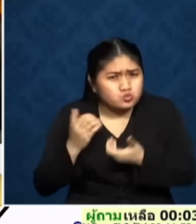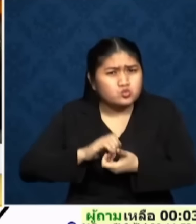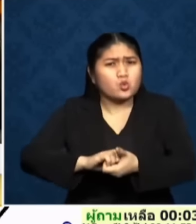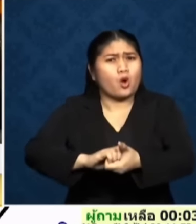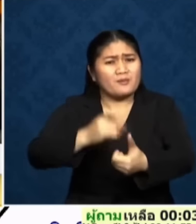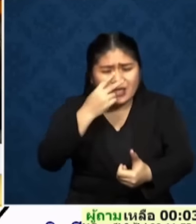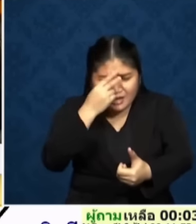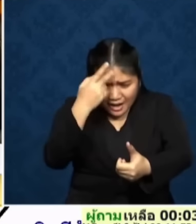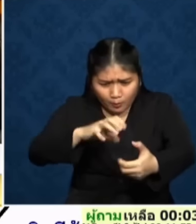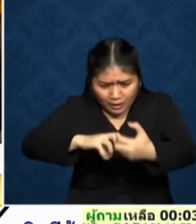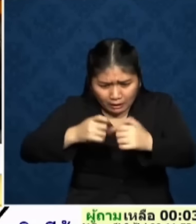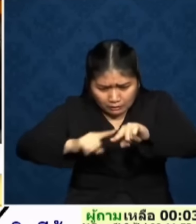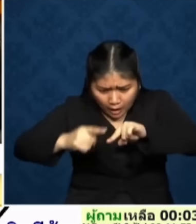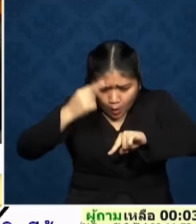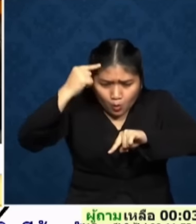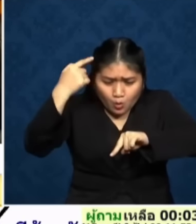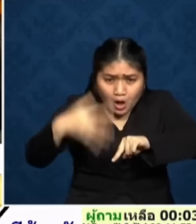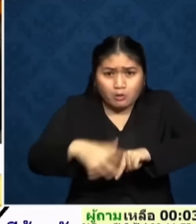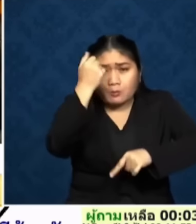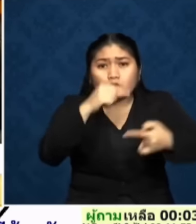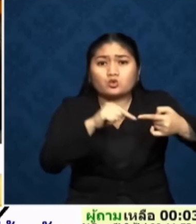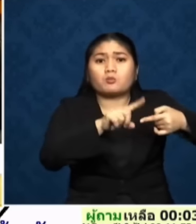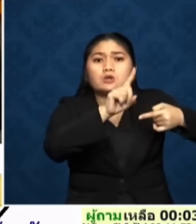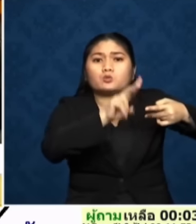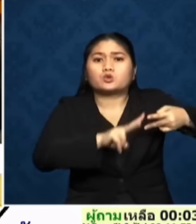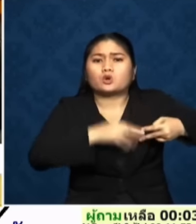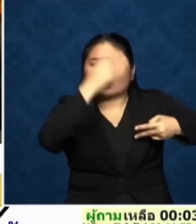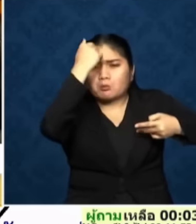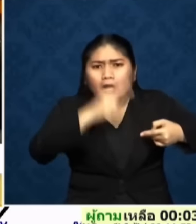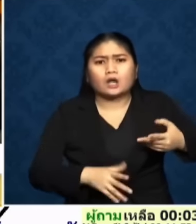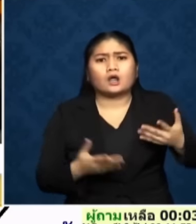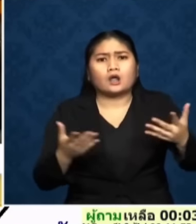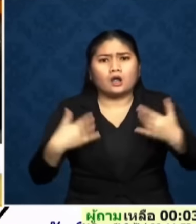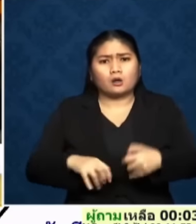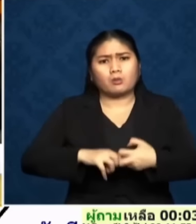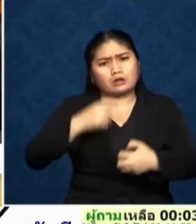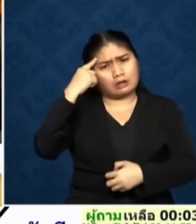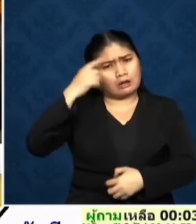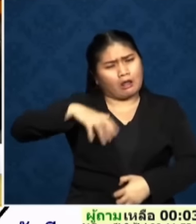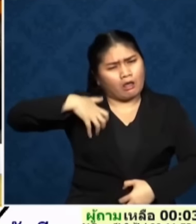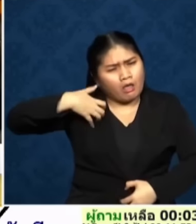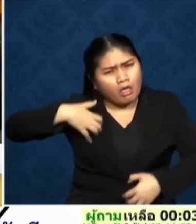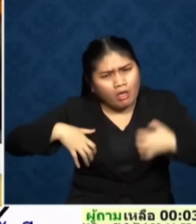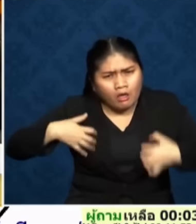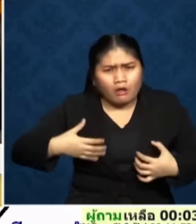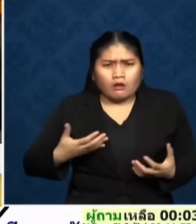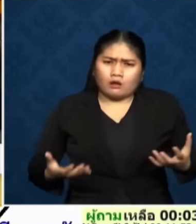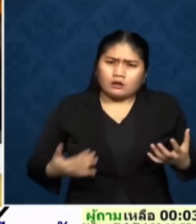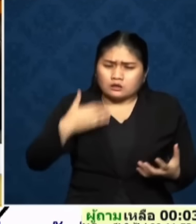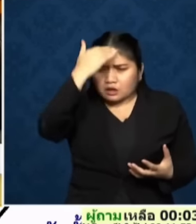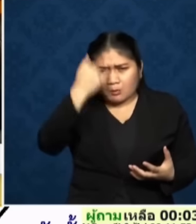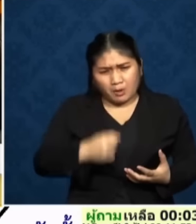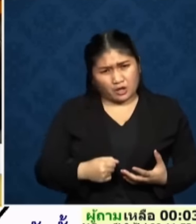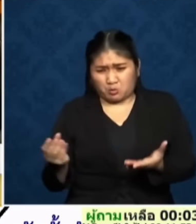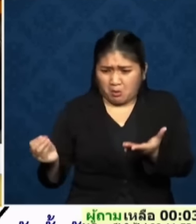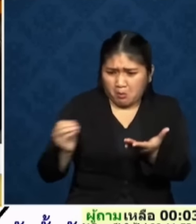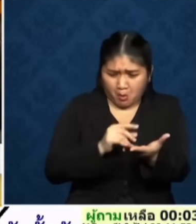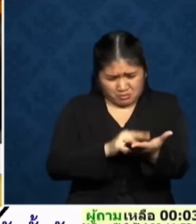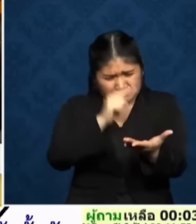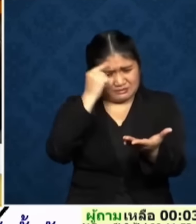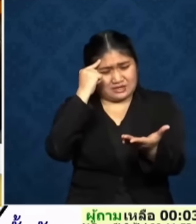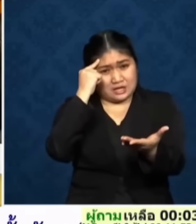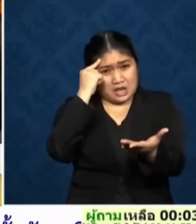แล้วทำไมต้องแตะหมวดหนึ่งหมวดสองล่ะครับทำไมประเด็นปัญหานี้ถึงท่านถึงกังวลใจมากแล้วต้องหยิบเรื่องนี้มาเป็นประเด็นทุกครั้งคนที่ทำ